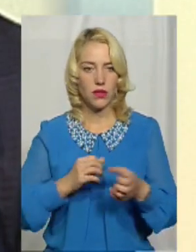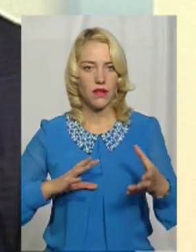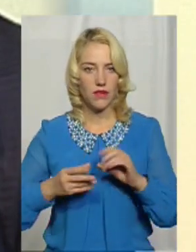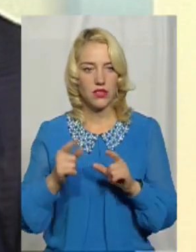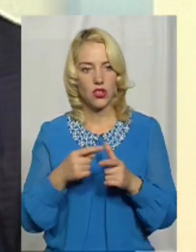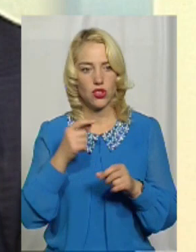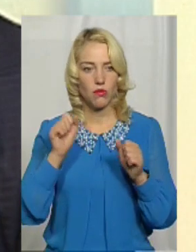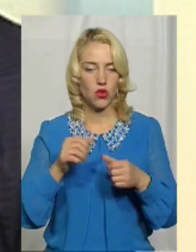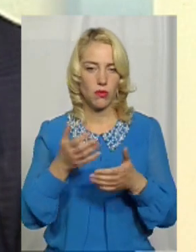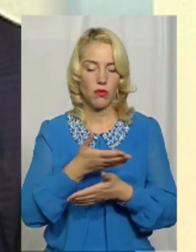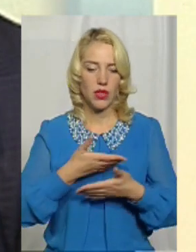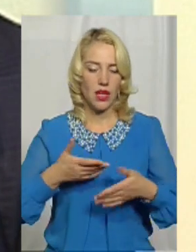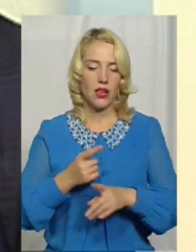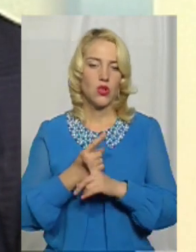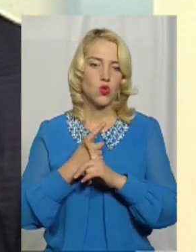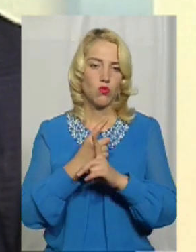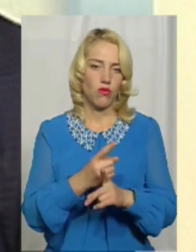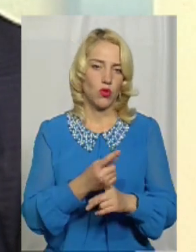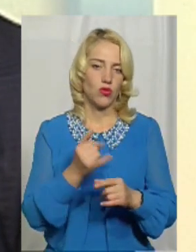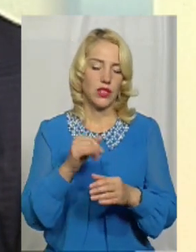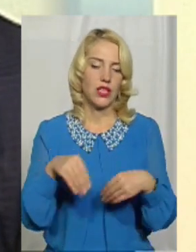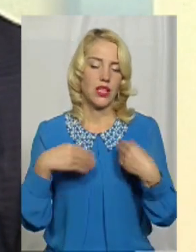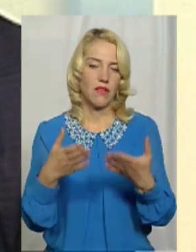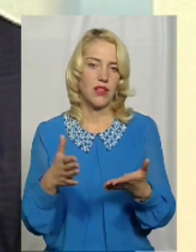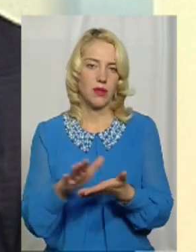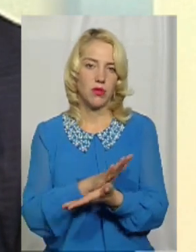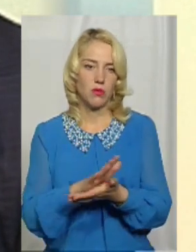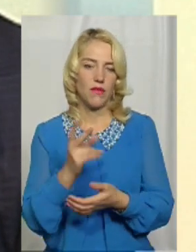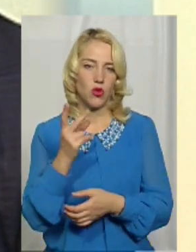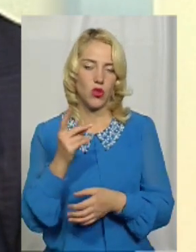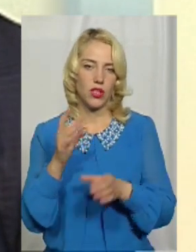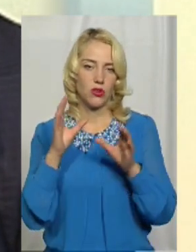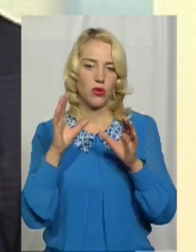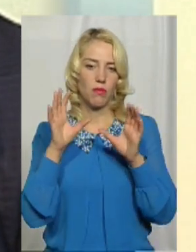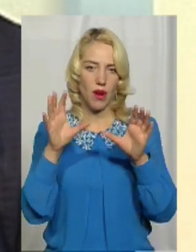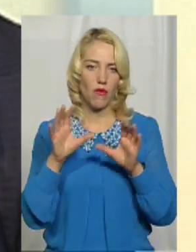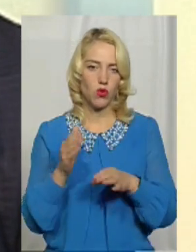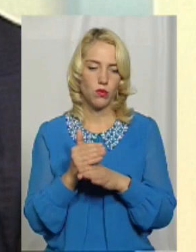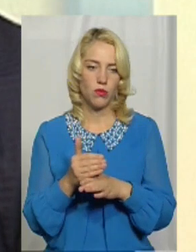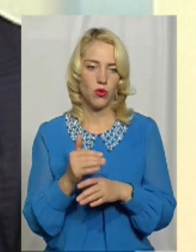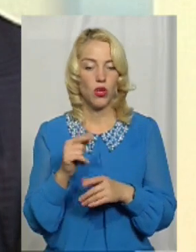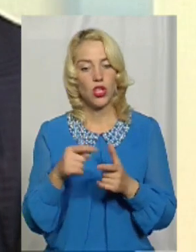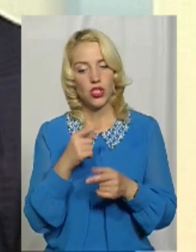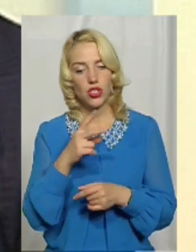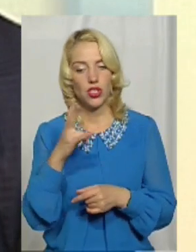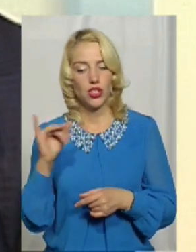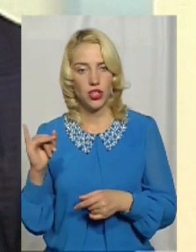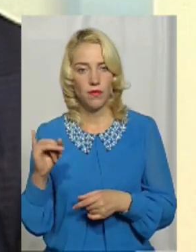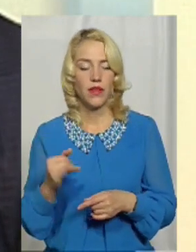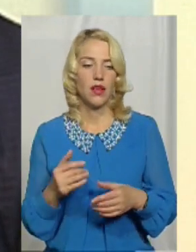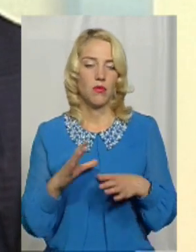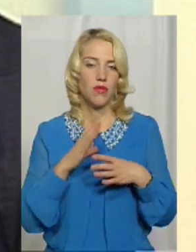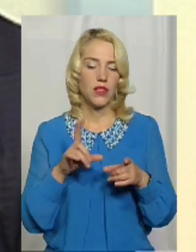чи можемо ми далі супроводжувати його і надавати йому безоплатну вторинну допомогу, чи ні. І ось бувають такі випадки,